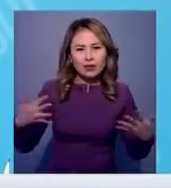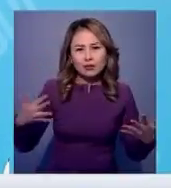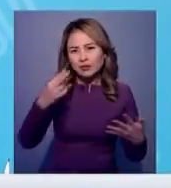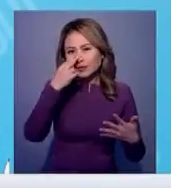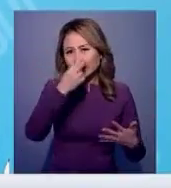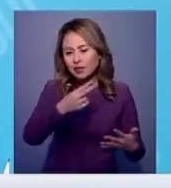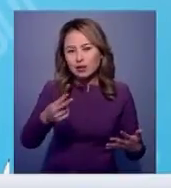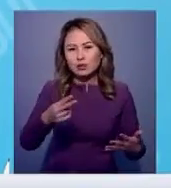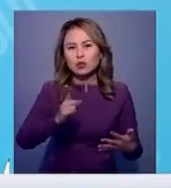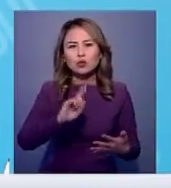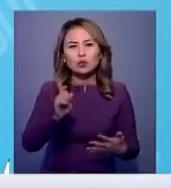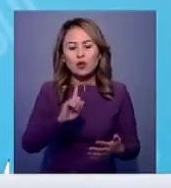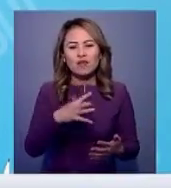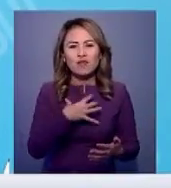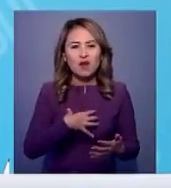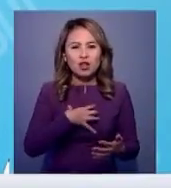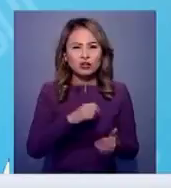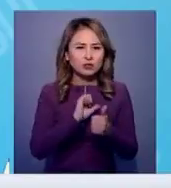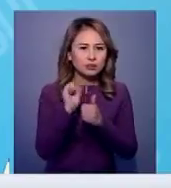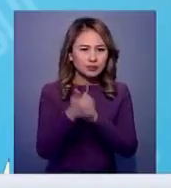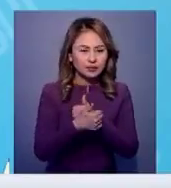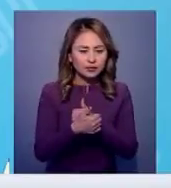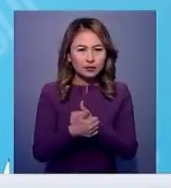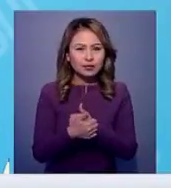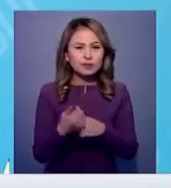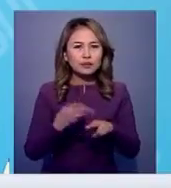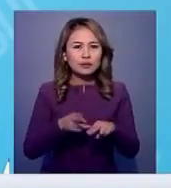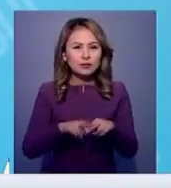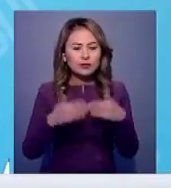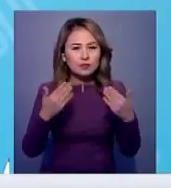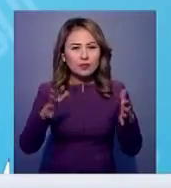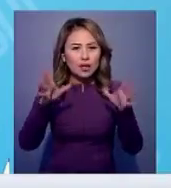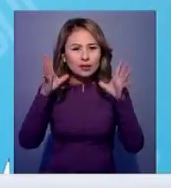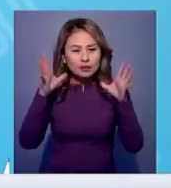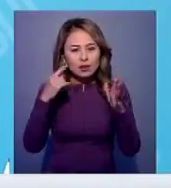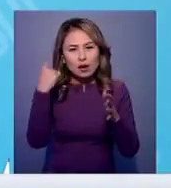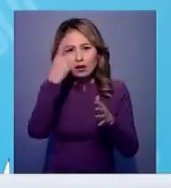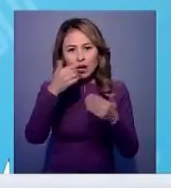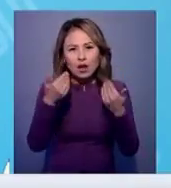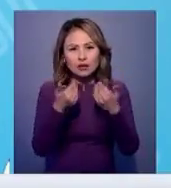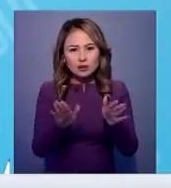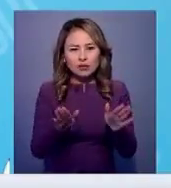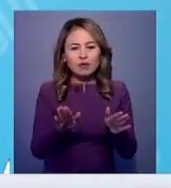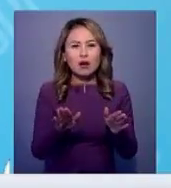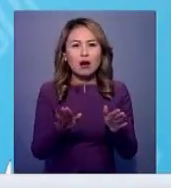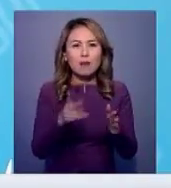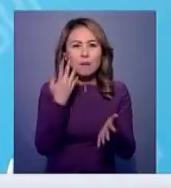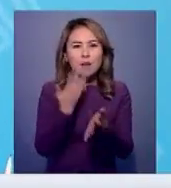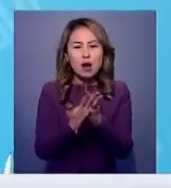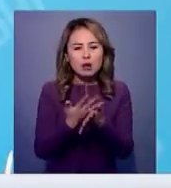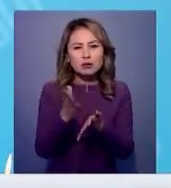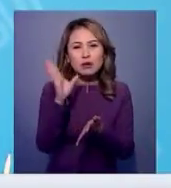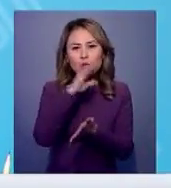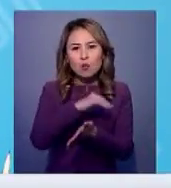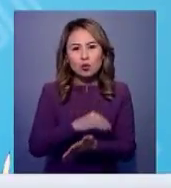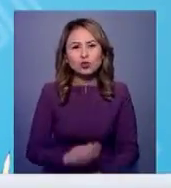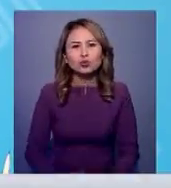көзбасшылардың рөлі аса маңызды. Олар діннің шынайы бет-бейнесін айқындап көрсете алады.